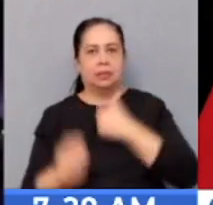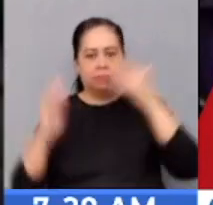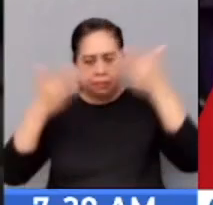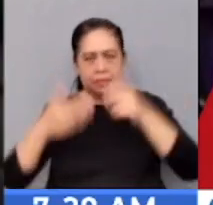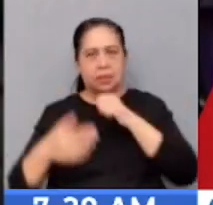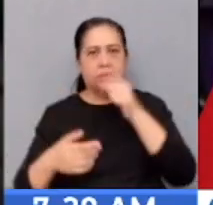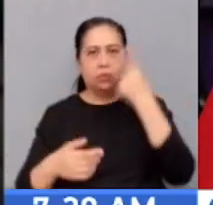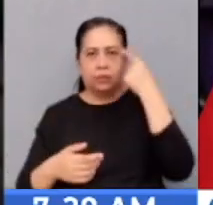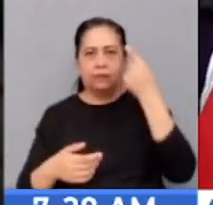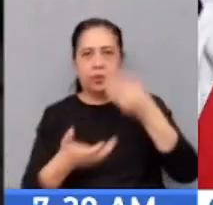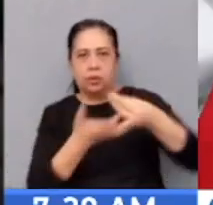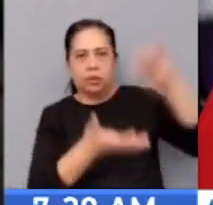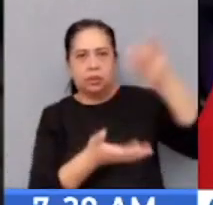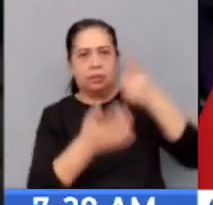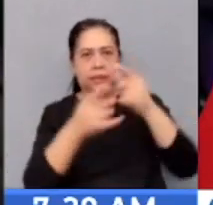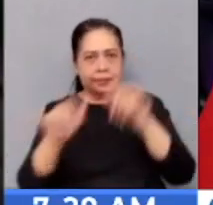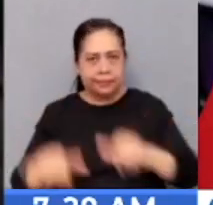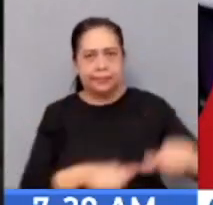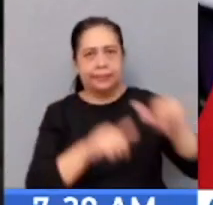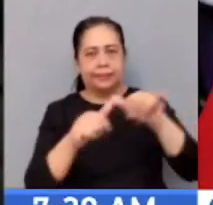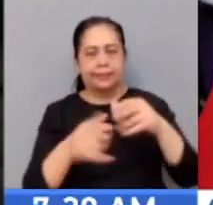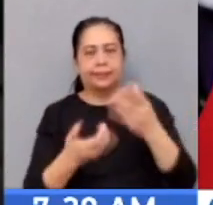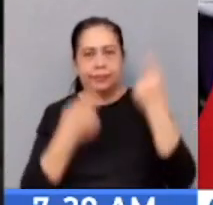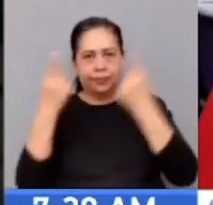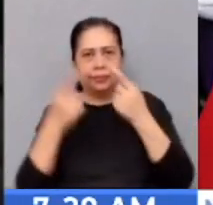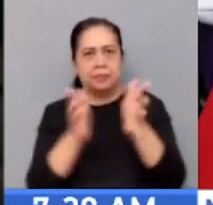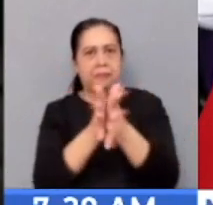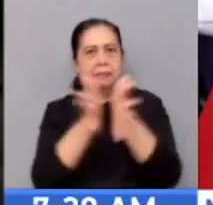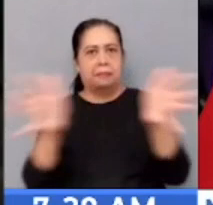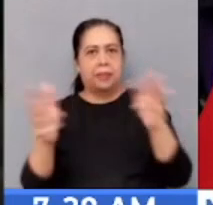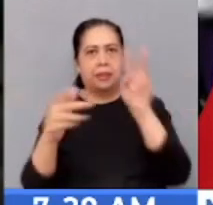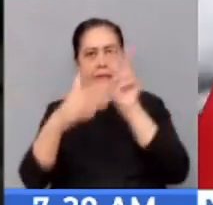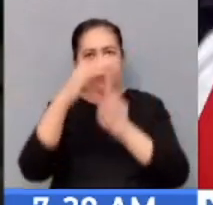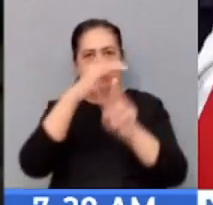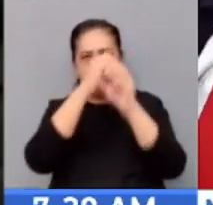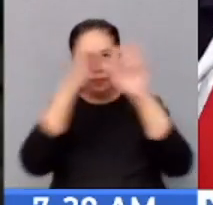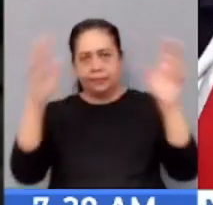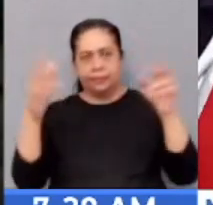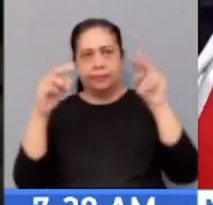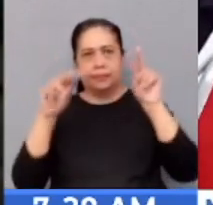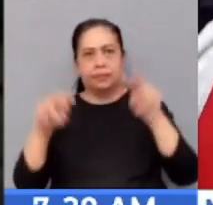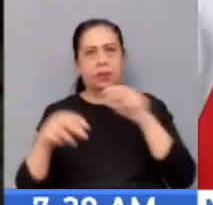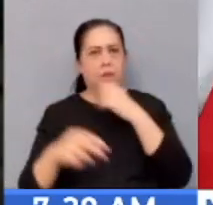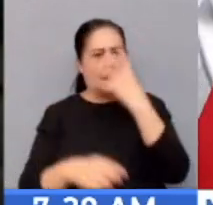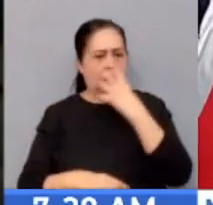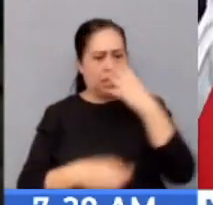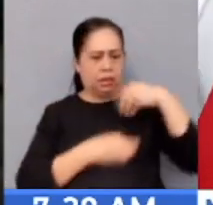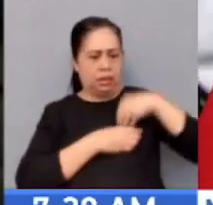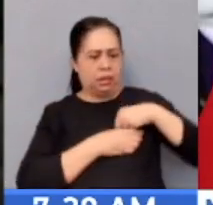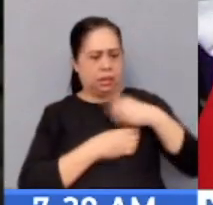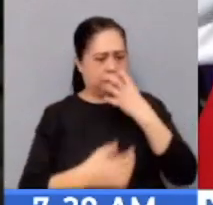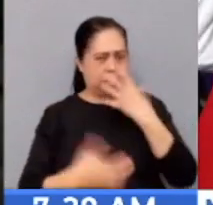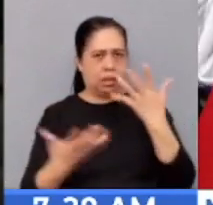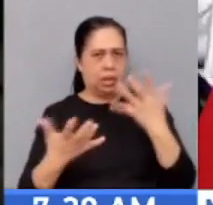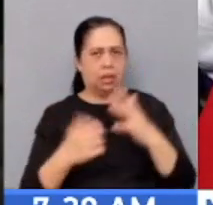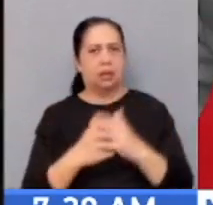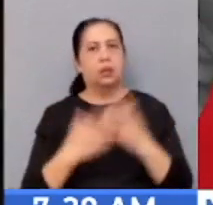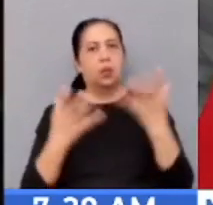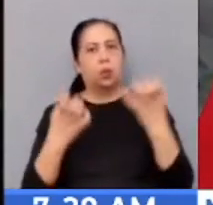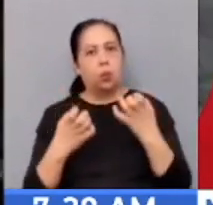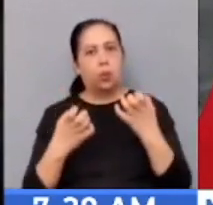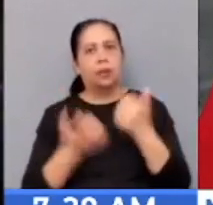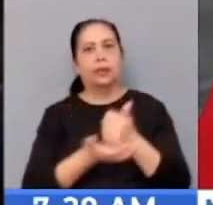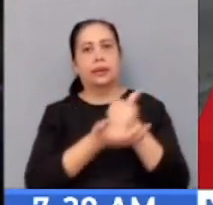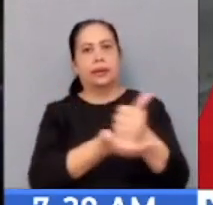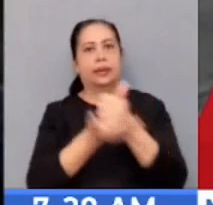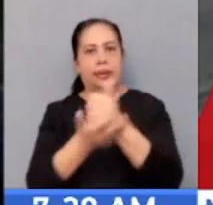kalahatan. May malawak na pananaw, walang galit sa puso. Yung gusto niya, makatulong sa tao.